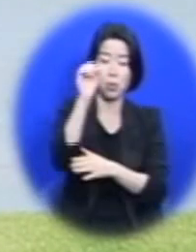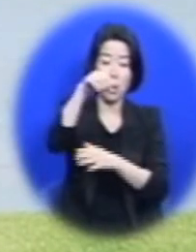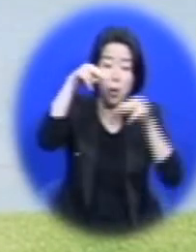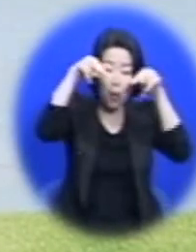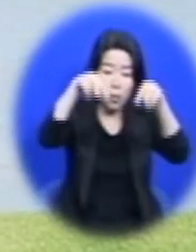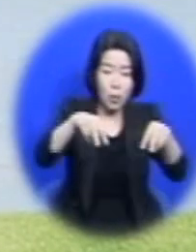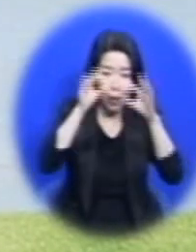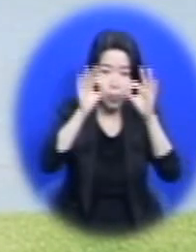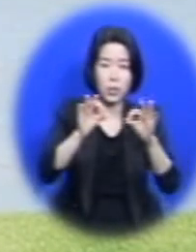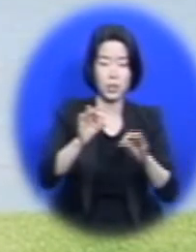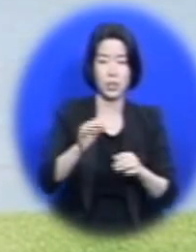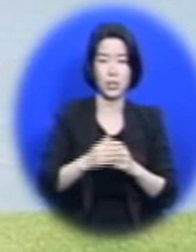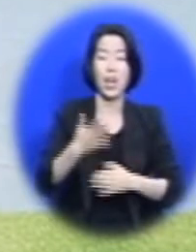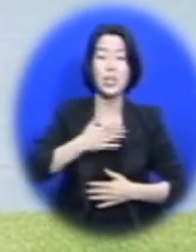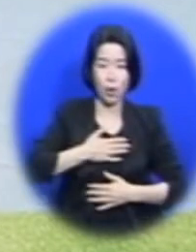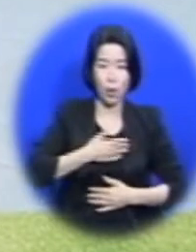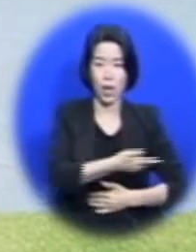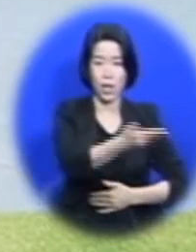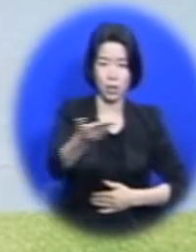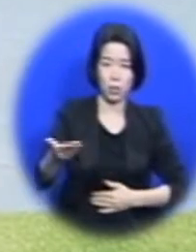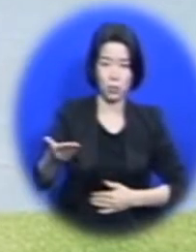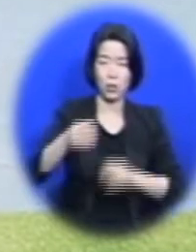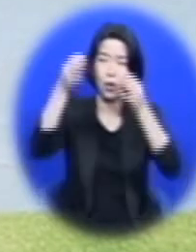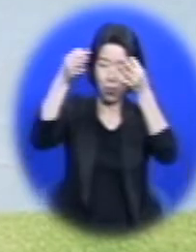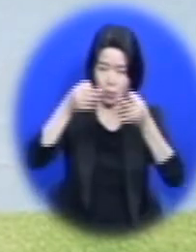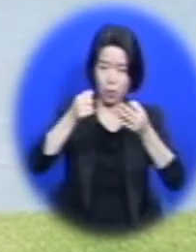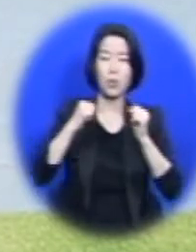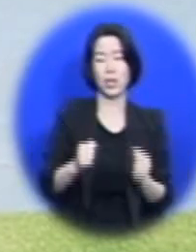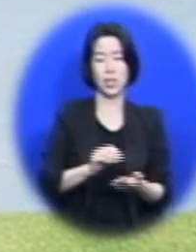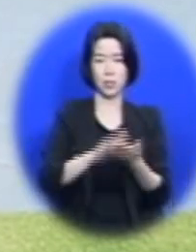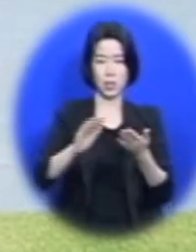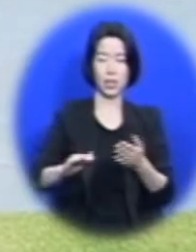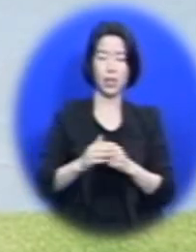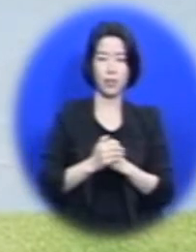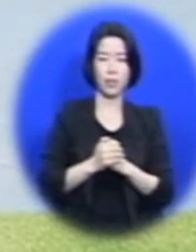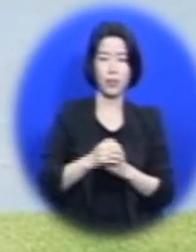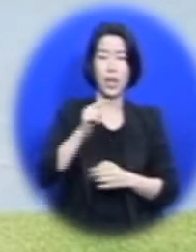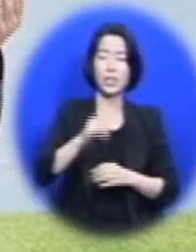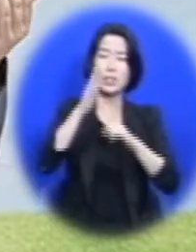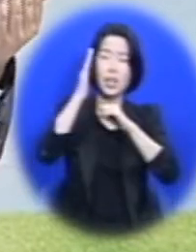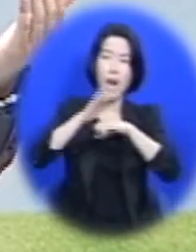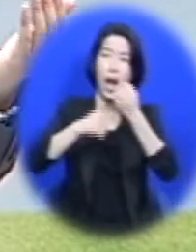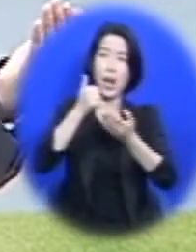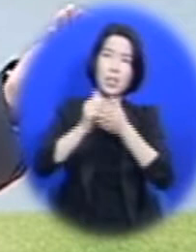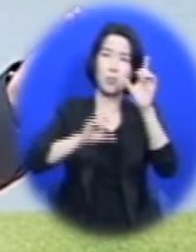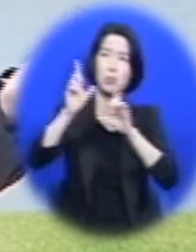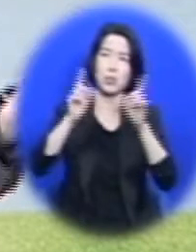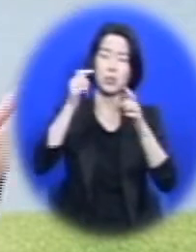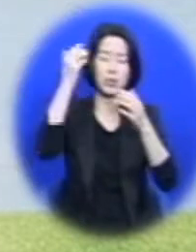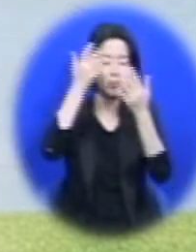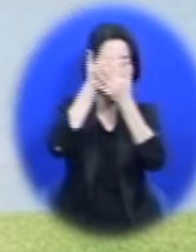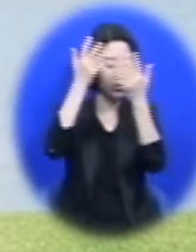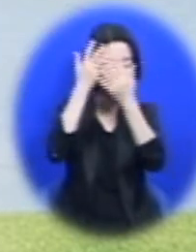굽어보시는데 저와 여러분들을 보고 계십니다. 그 하나님의 모습을 그려보는 것은